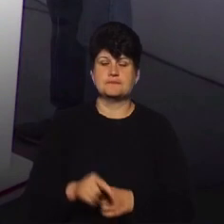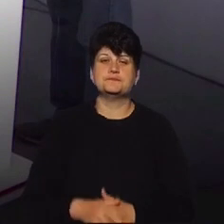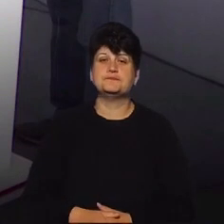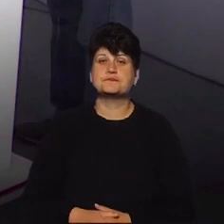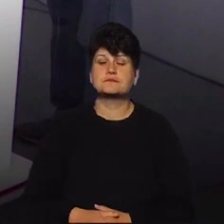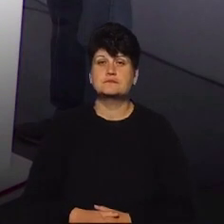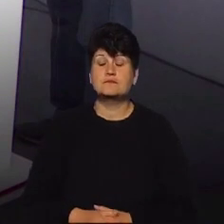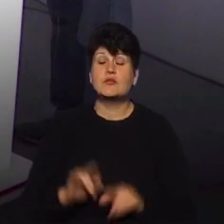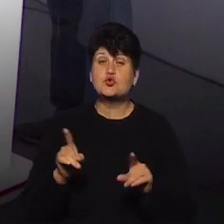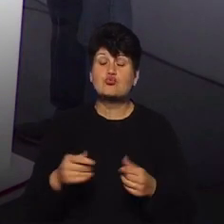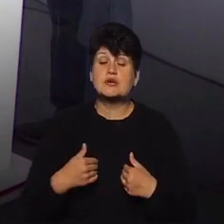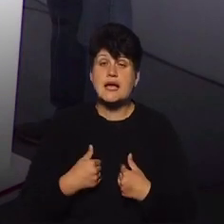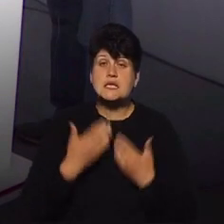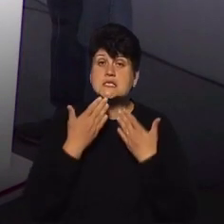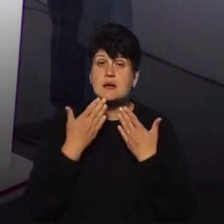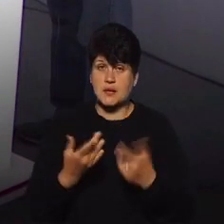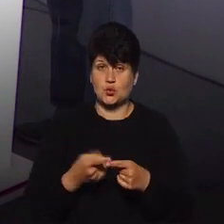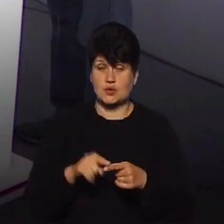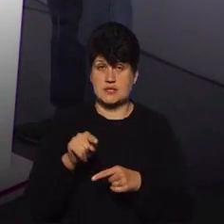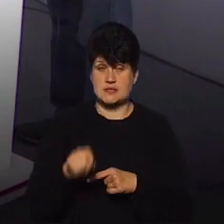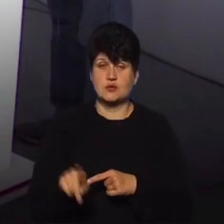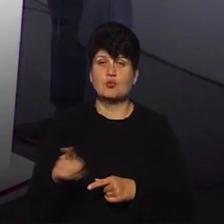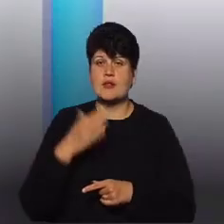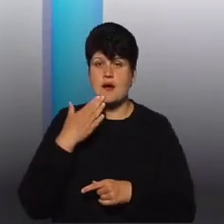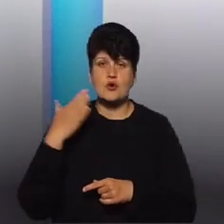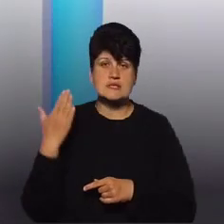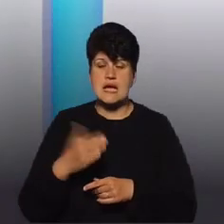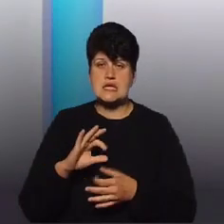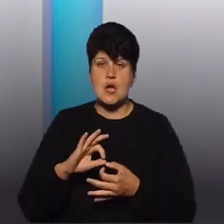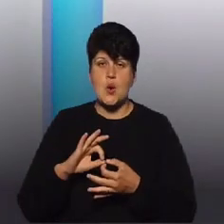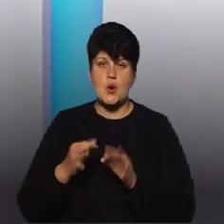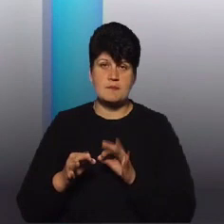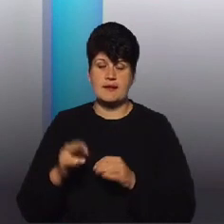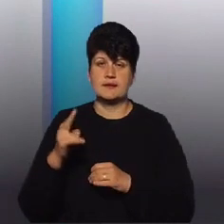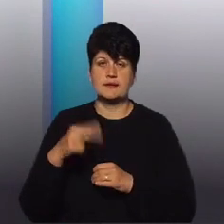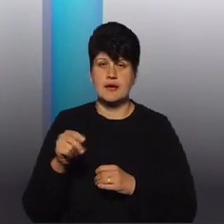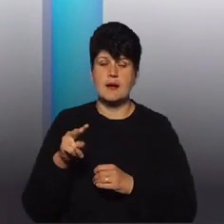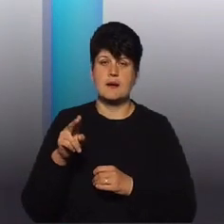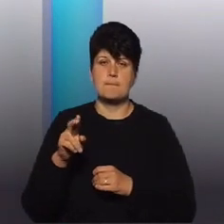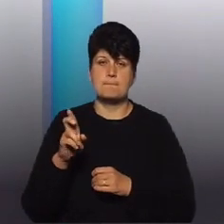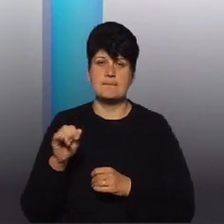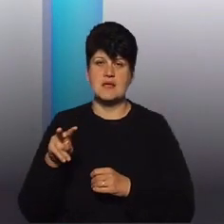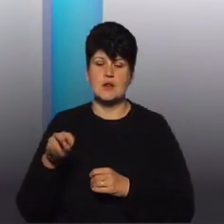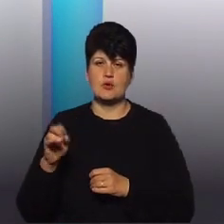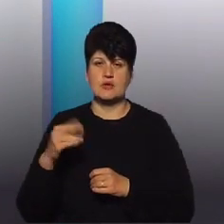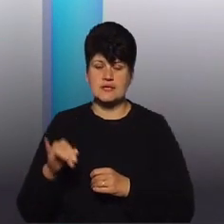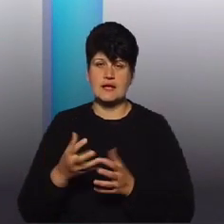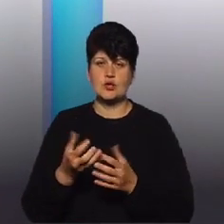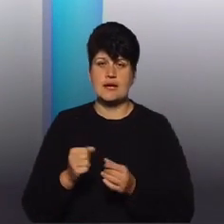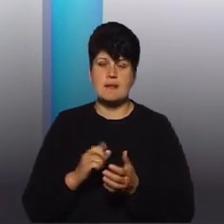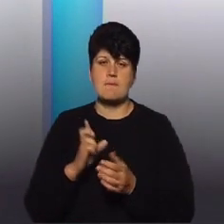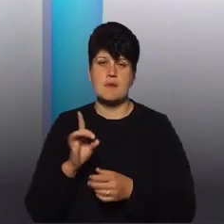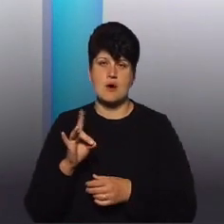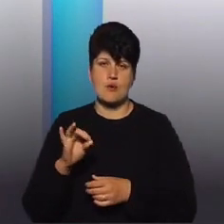я запитую? Тому що на останній олімпіаді Дар'я Білодід, дзюдоїстка, яка отримала бронзу,